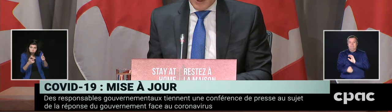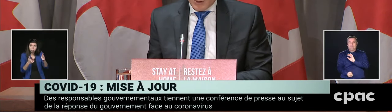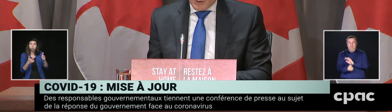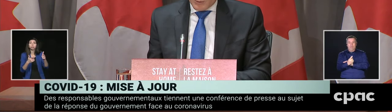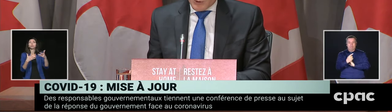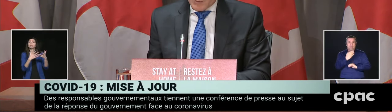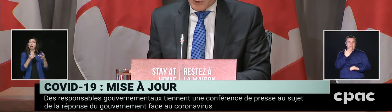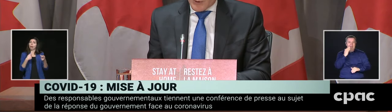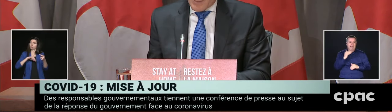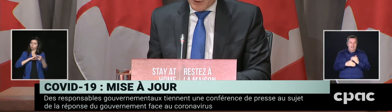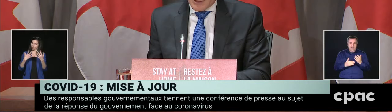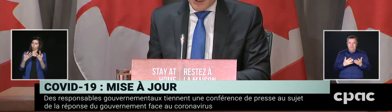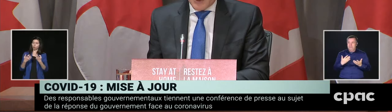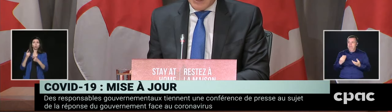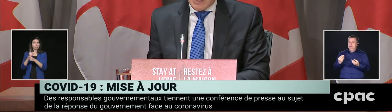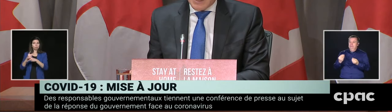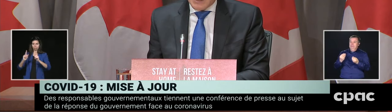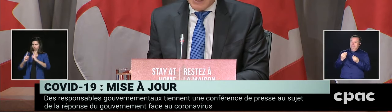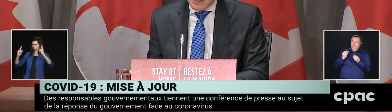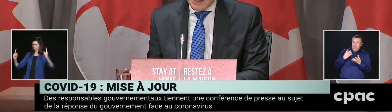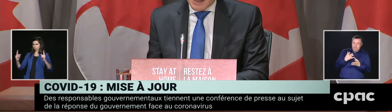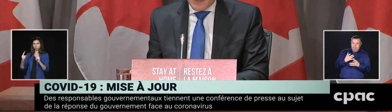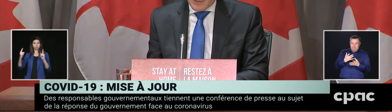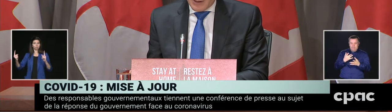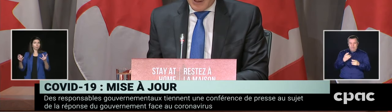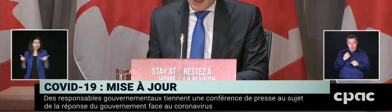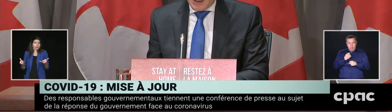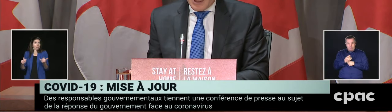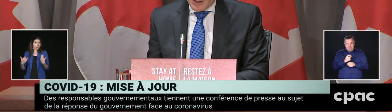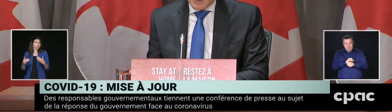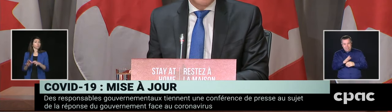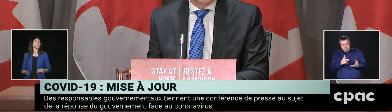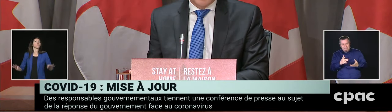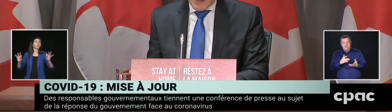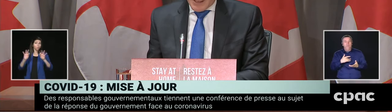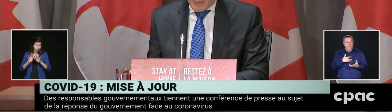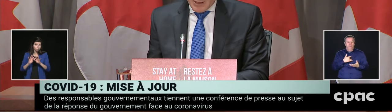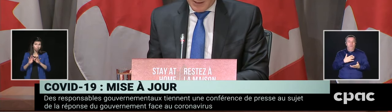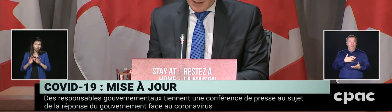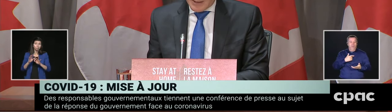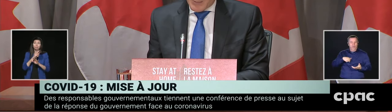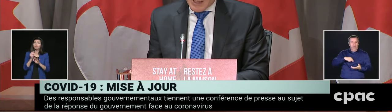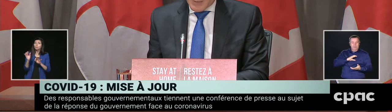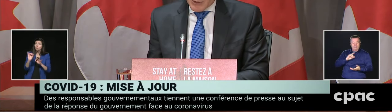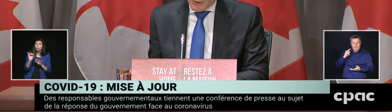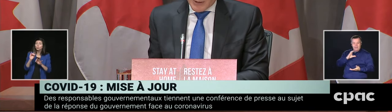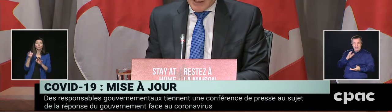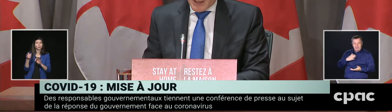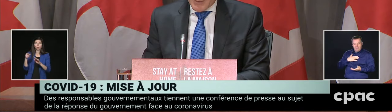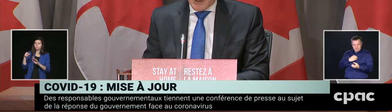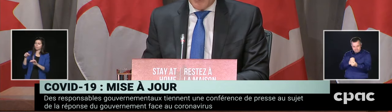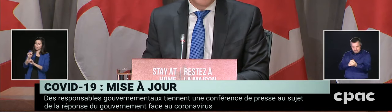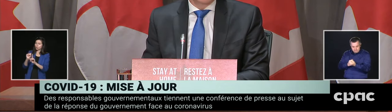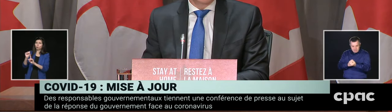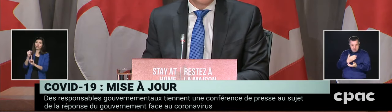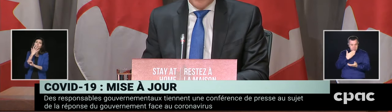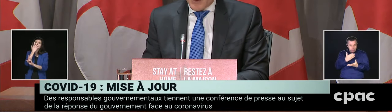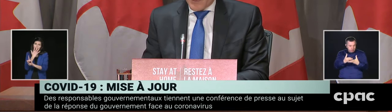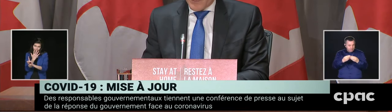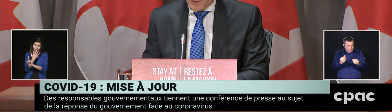situation, nous sommes heureux d'apporter notre soutien à cette initiative. Lorsqu'ils sont bien équipés, les déplacements sur le terrain en petits